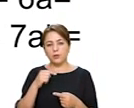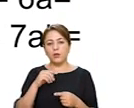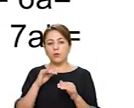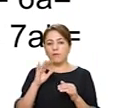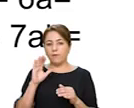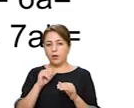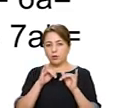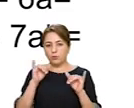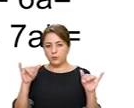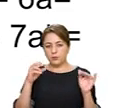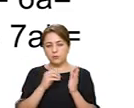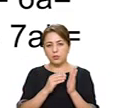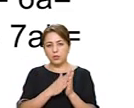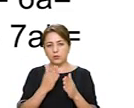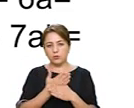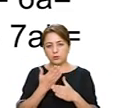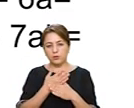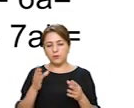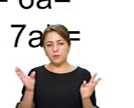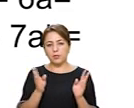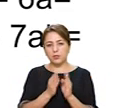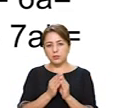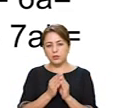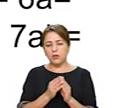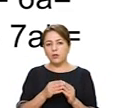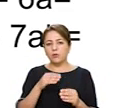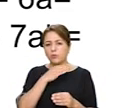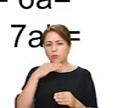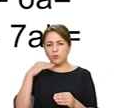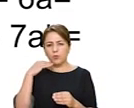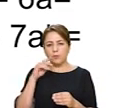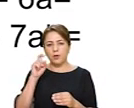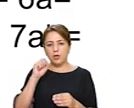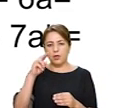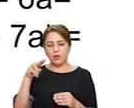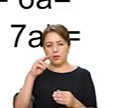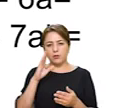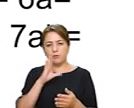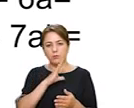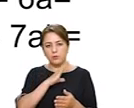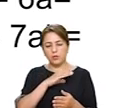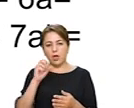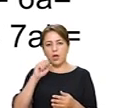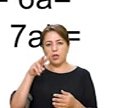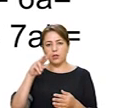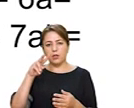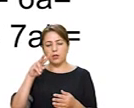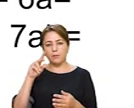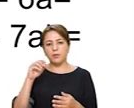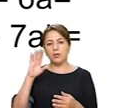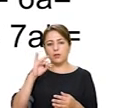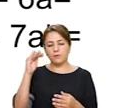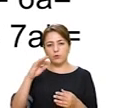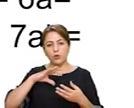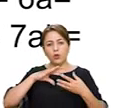ва көпейтіріш белгілері ярдамында бірләштірілген бір нечті көп қадлардан ибарат алгебрик ифода бүтін